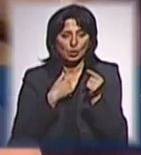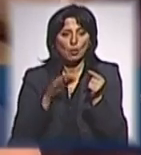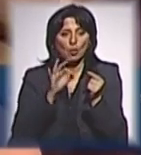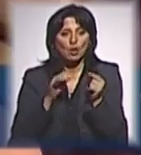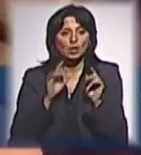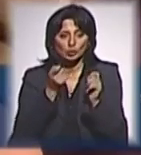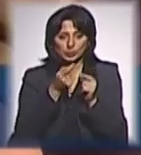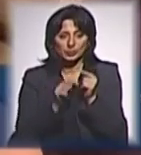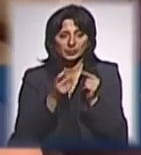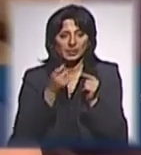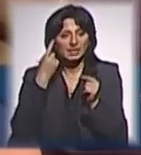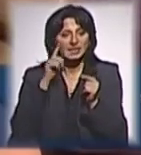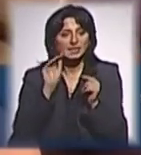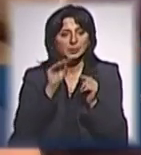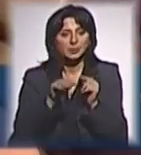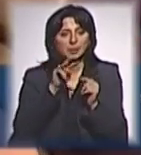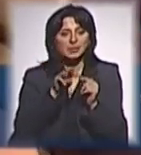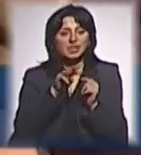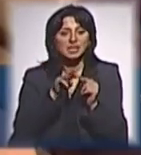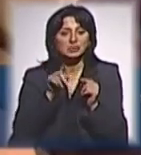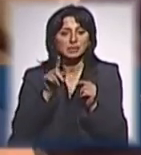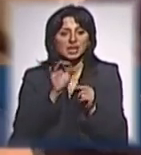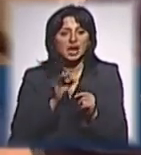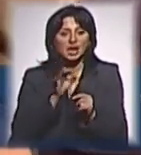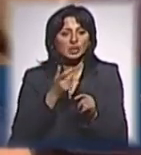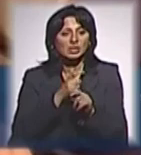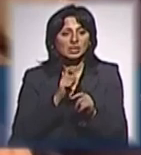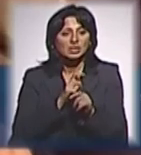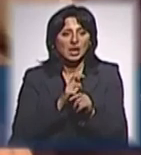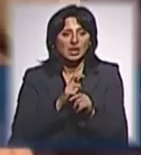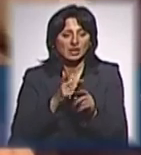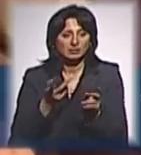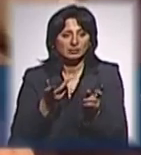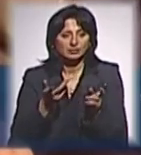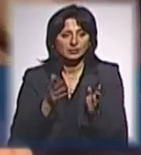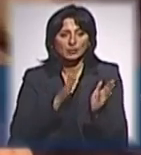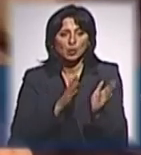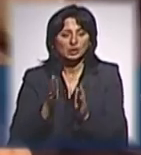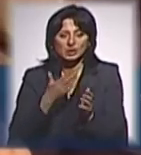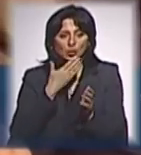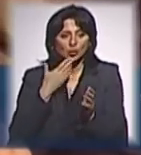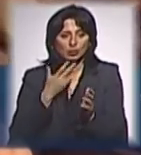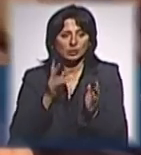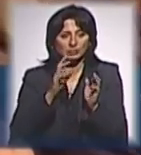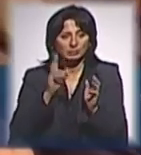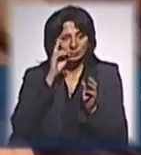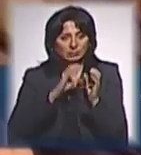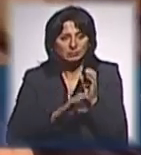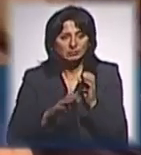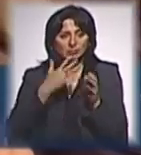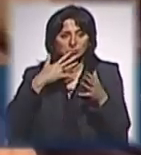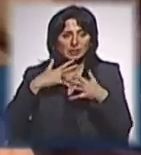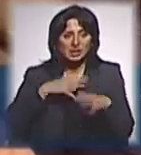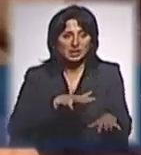შემ შემთხვევაში რა იქნება ინიცირებული. ხა მთაწმინდელებს აწუხებთ, სანიაღრე გზები, მოუწესრიგებლობა, კოლექტორები, მდინარეები,